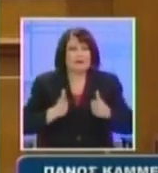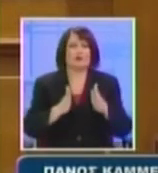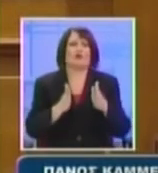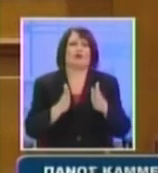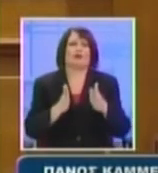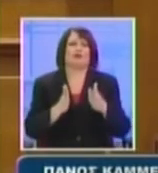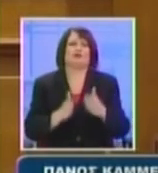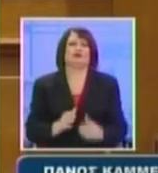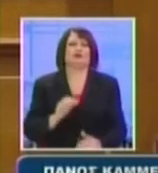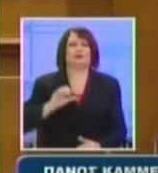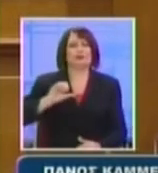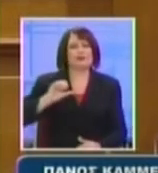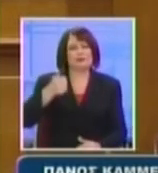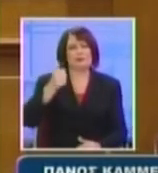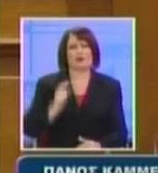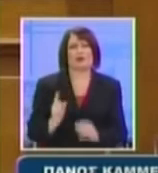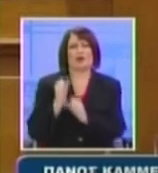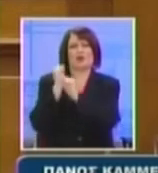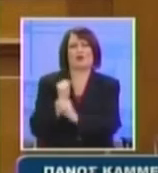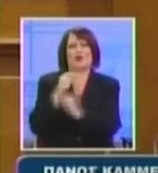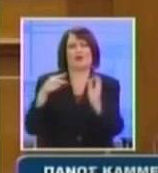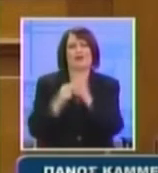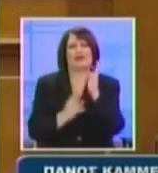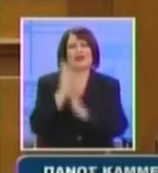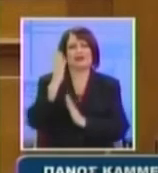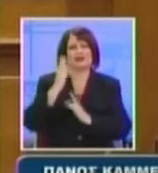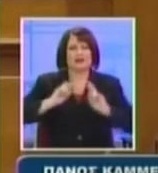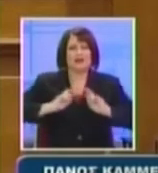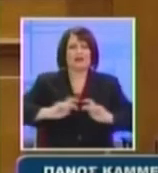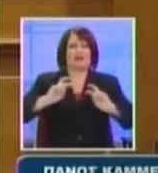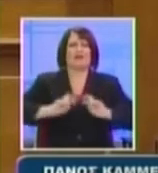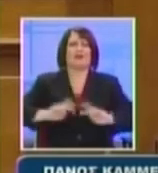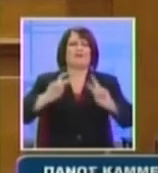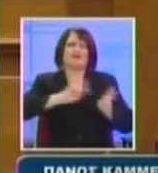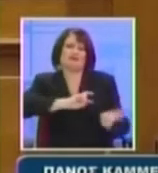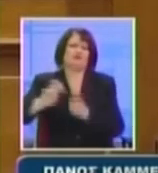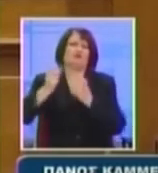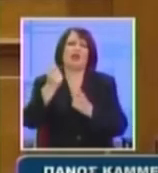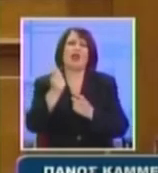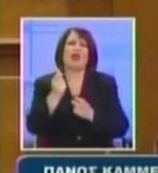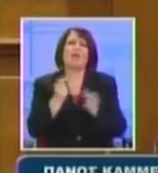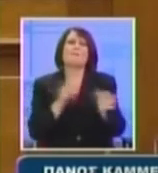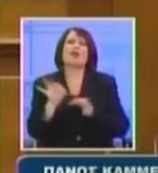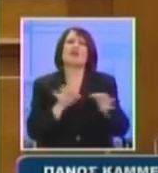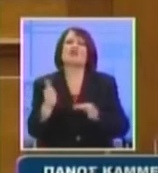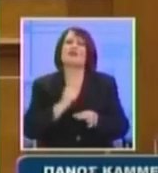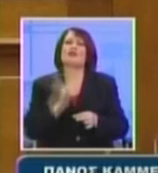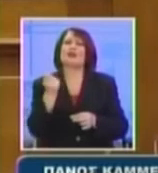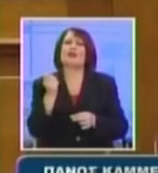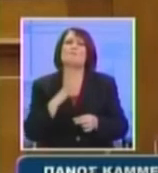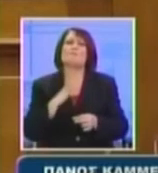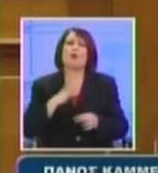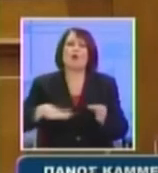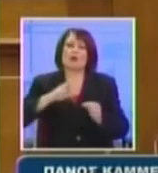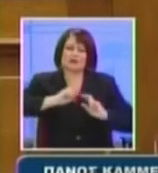από την 1η-1η-2014 στη δίμευση της περιουσίας των Ελλήνων, της ιδιωτικής περιουσίας.